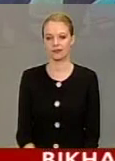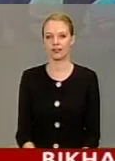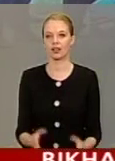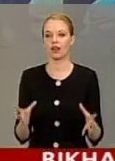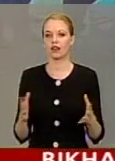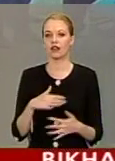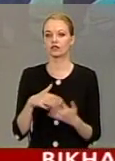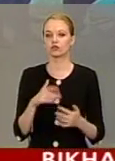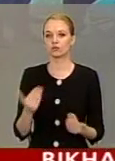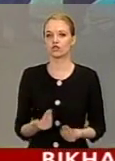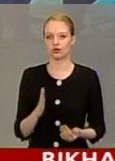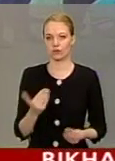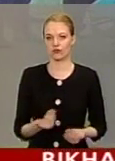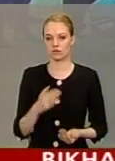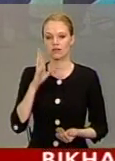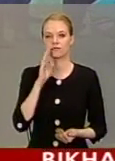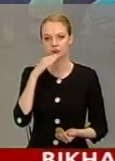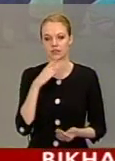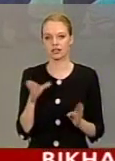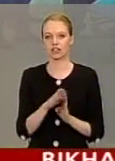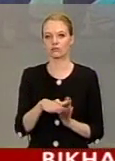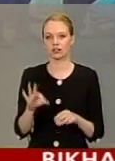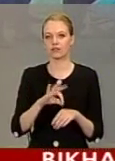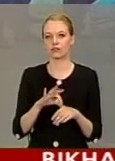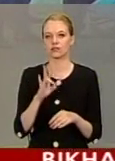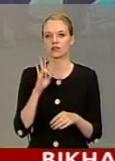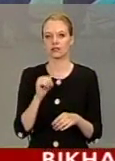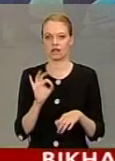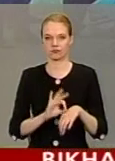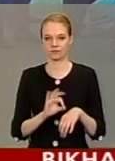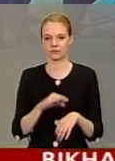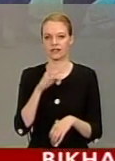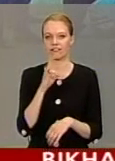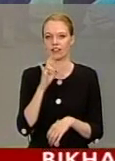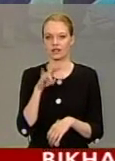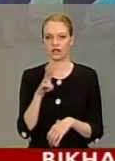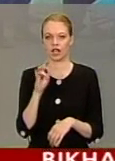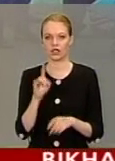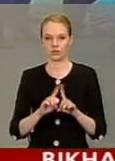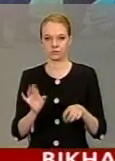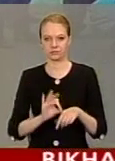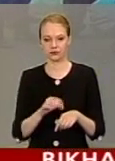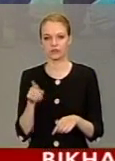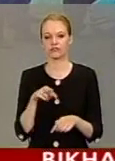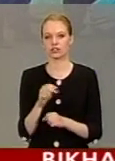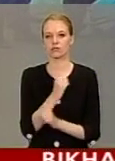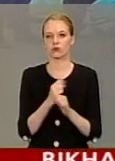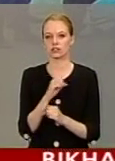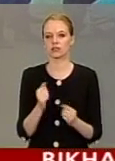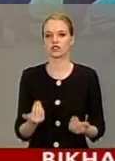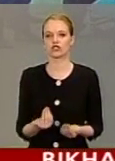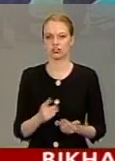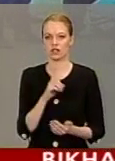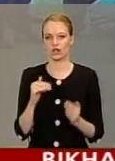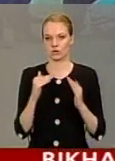Суміш ціною в життя. В Харкові батьки разом з дітками, які хворі на генетичну недугу фенілкетонурію, вийшли боротися за життя до стін тамтешньої